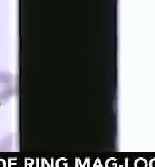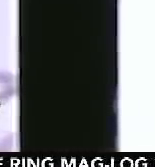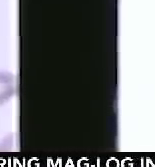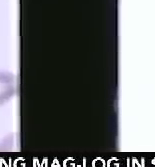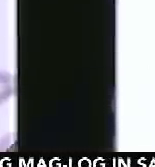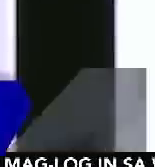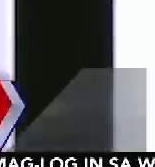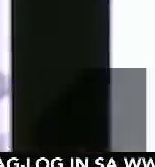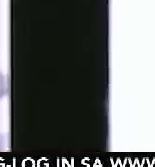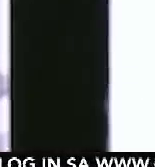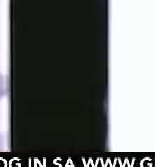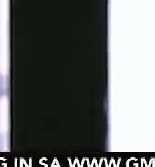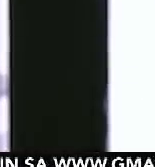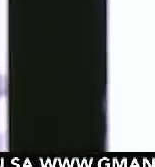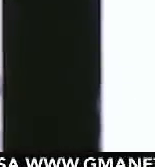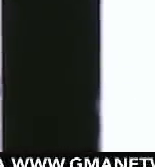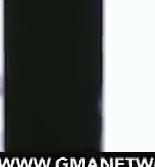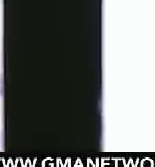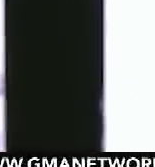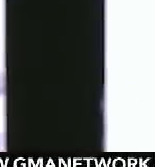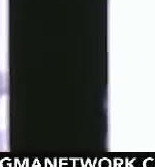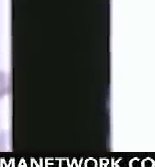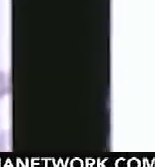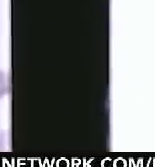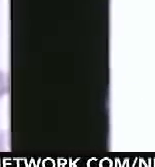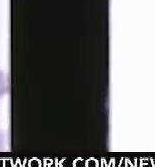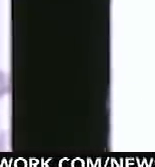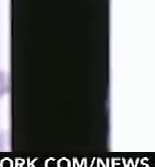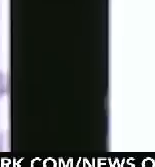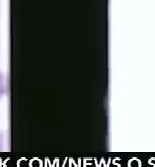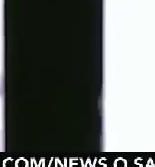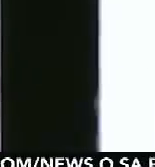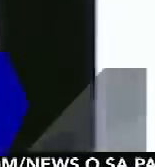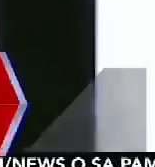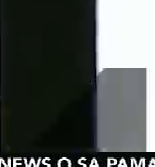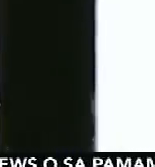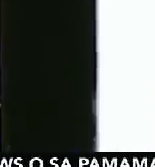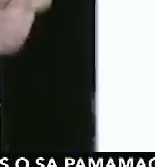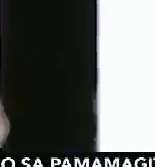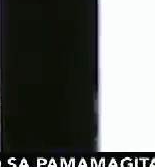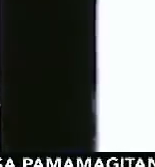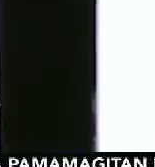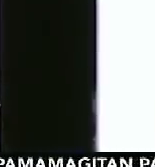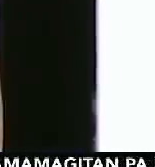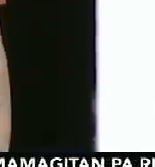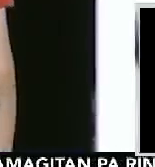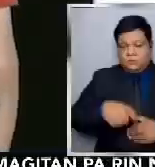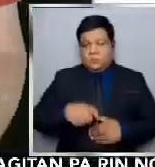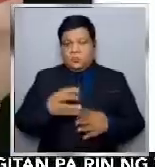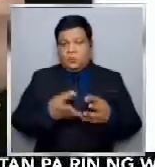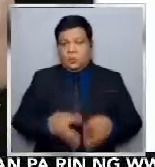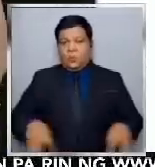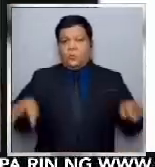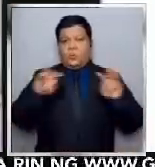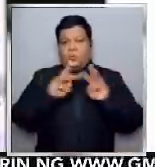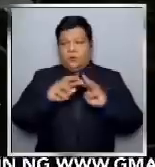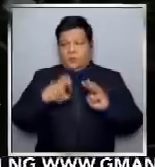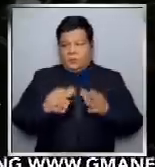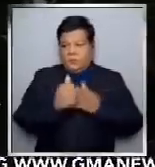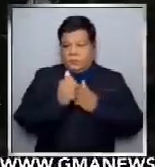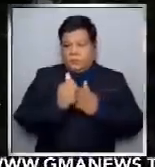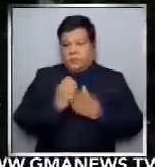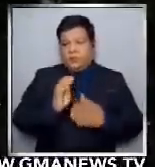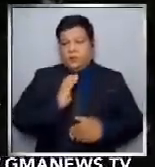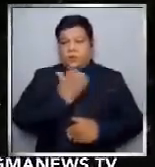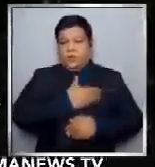Isinit sa balota ang mga pangalan ng mga dapat at karapat-dapat na mamuno sa ating bansa.